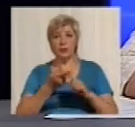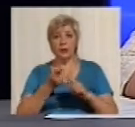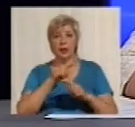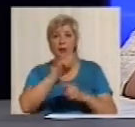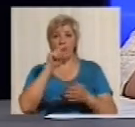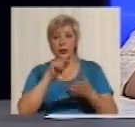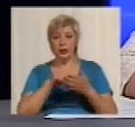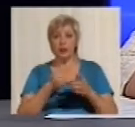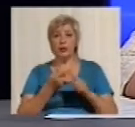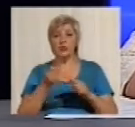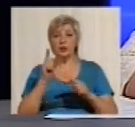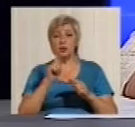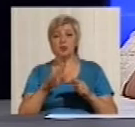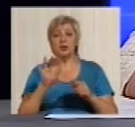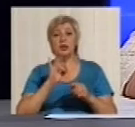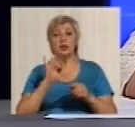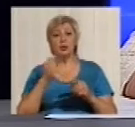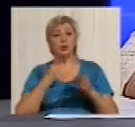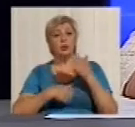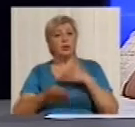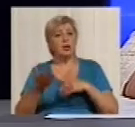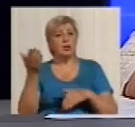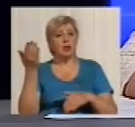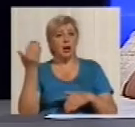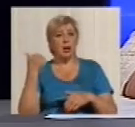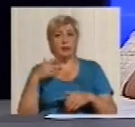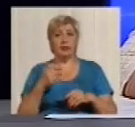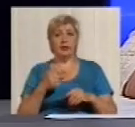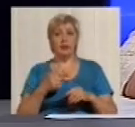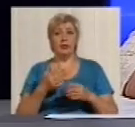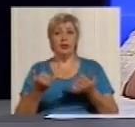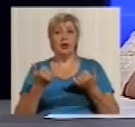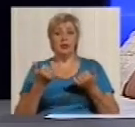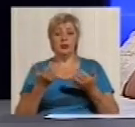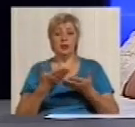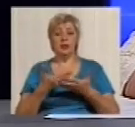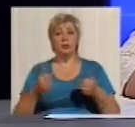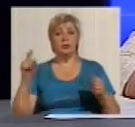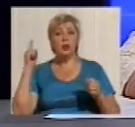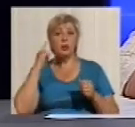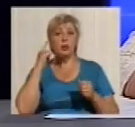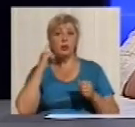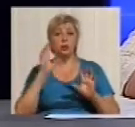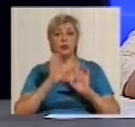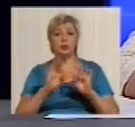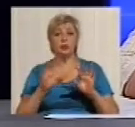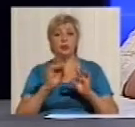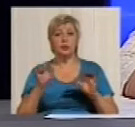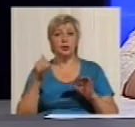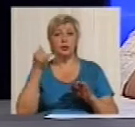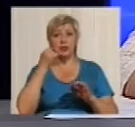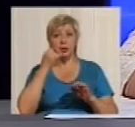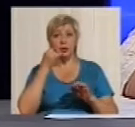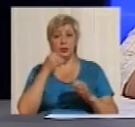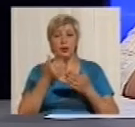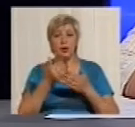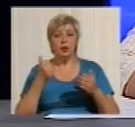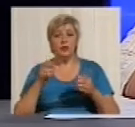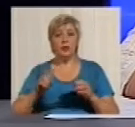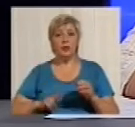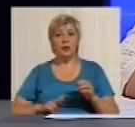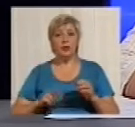давня, так? З ну, цією територією, таки, да. з цією майстернею. Зараз ми почуємо розповідь телефоном від